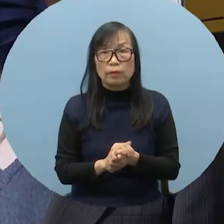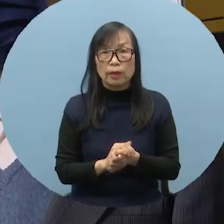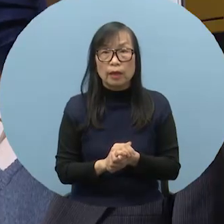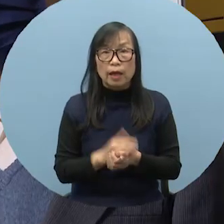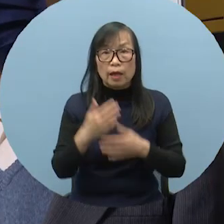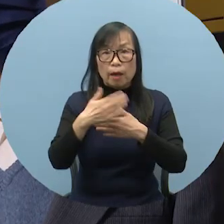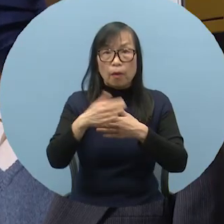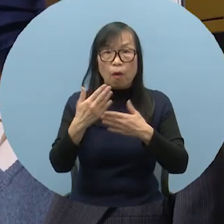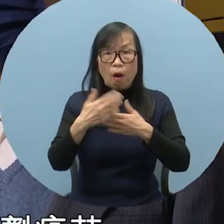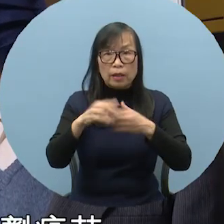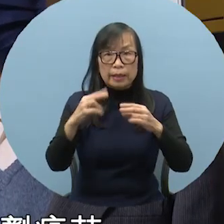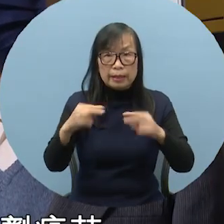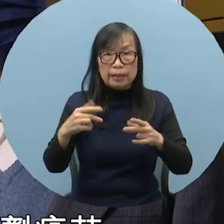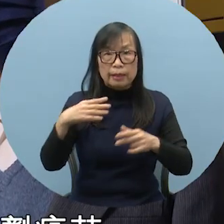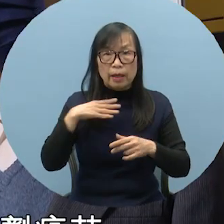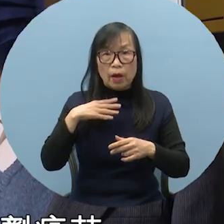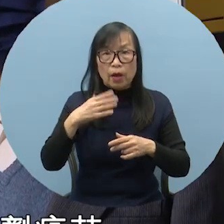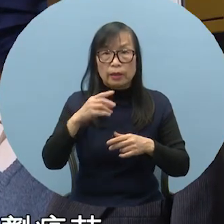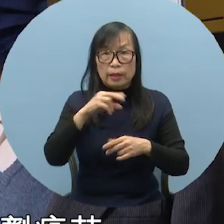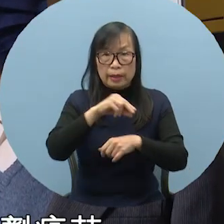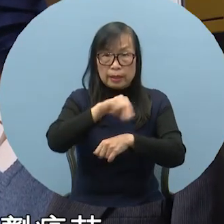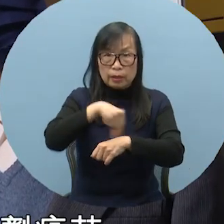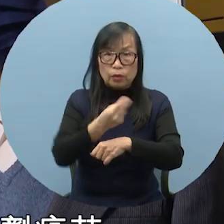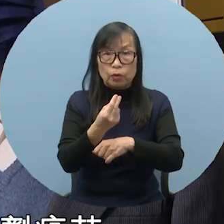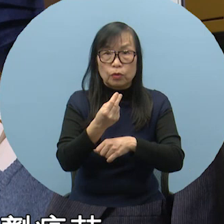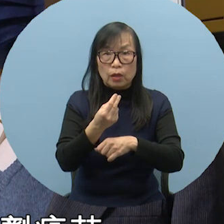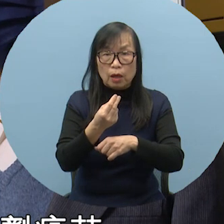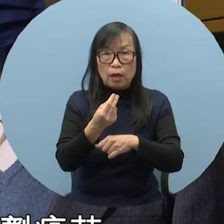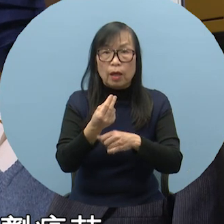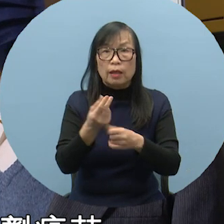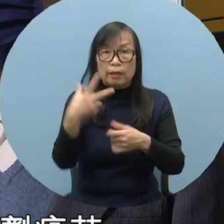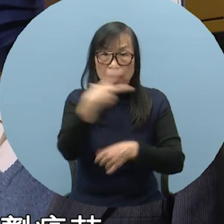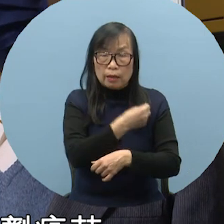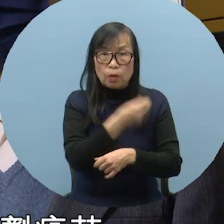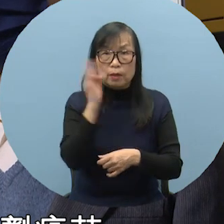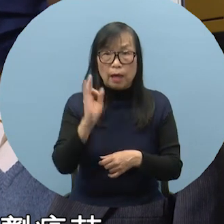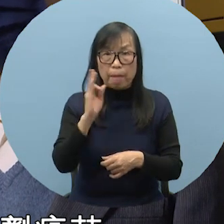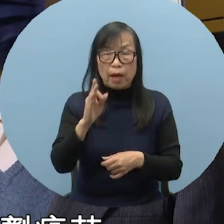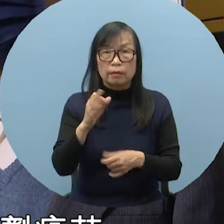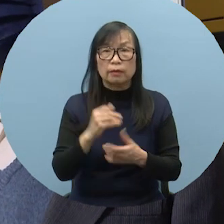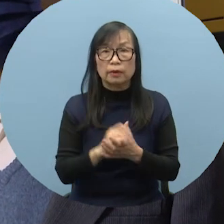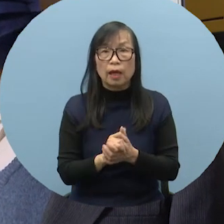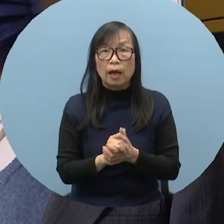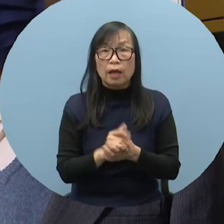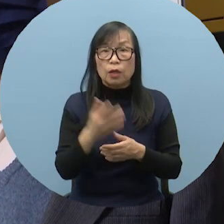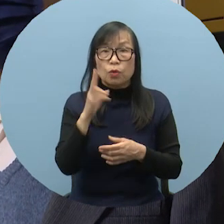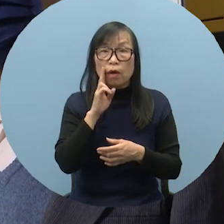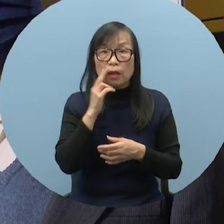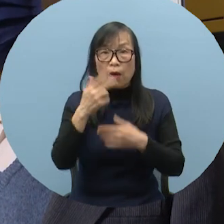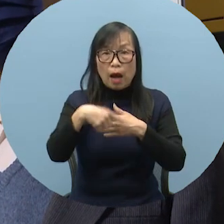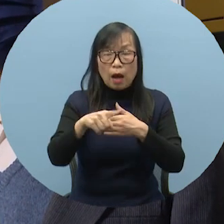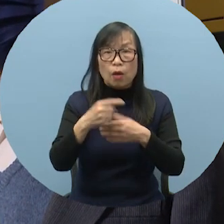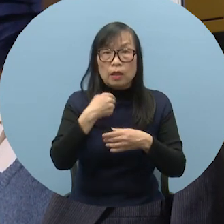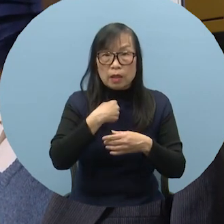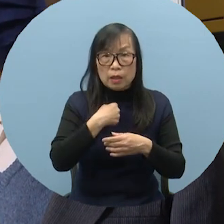一般外展嘅情况底下咧，我哋系可以喺7个钟嘅情况咧，打到大概300剂嘅疫苗嘅。咁如果系有额外嘅需